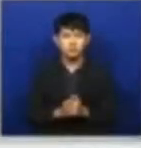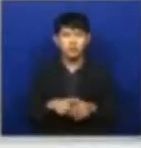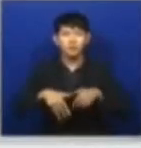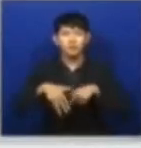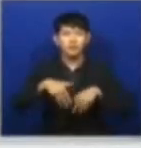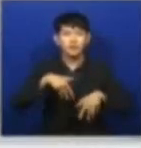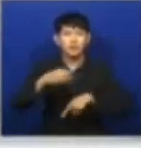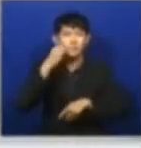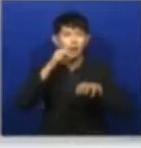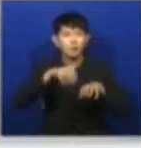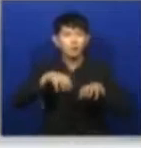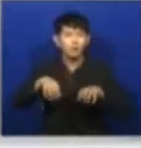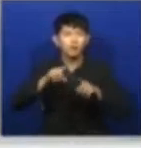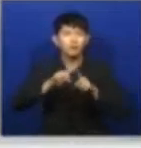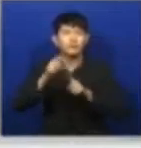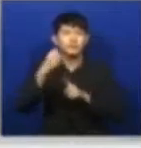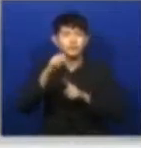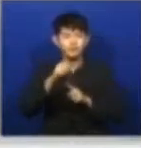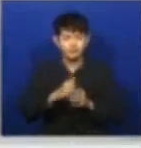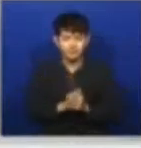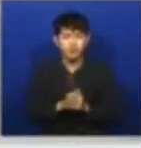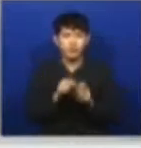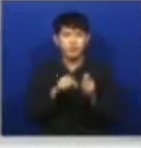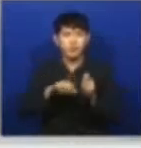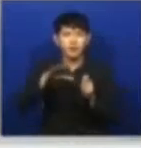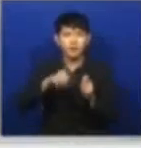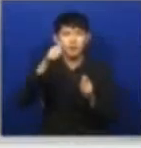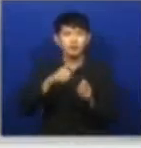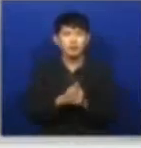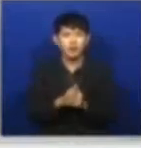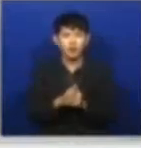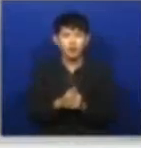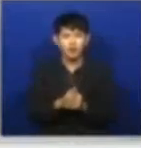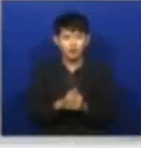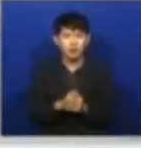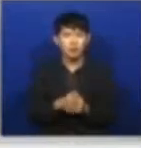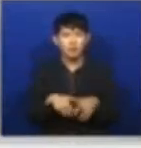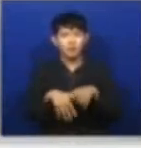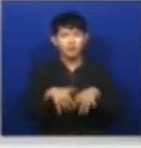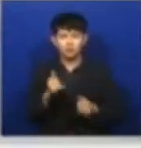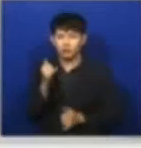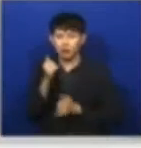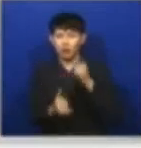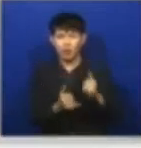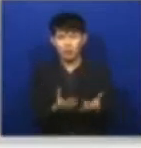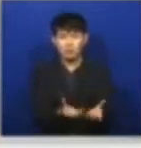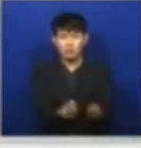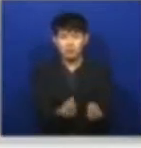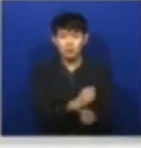ป่าเล่าอำเภอเมืองบุกรุกสาธารณประโยชน์พช159ท่านประธาน